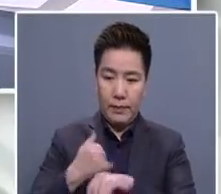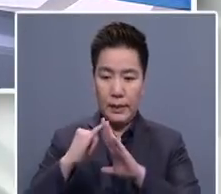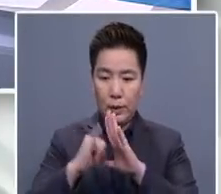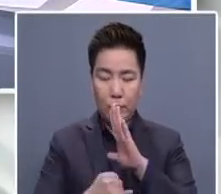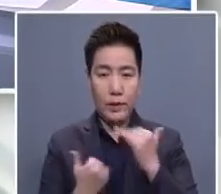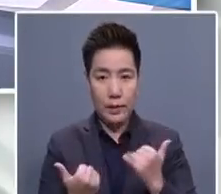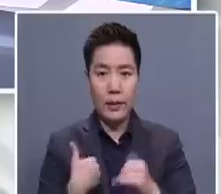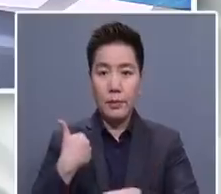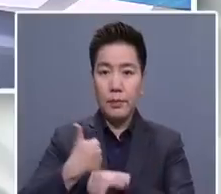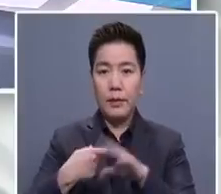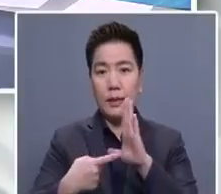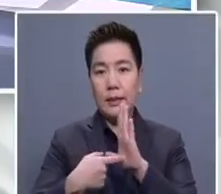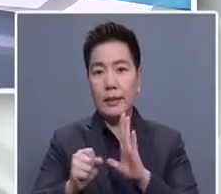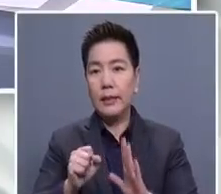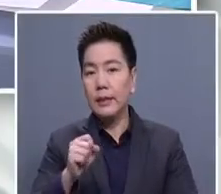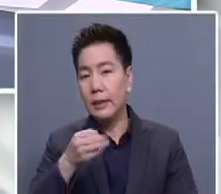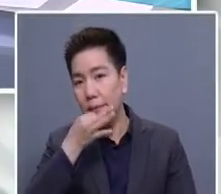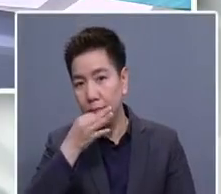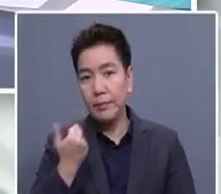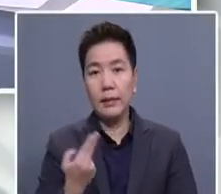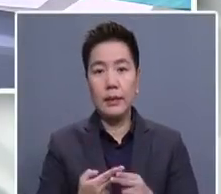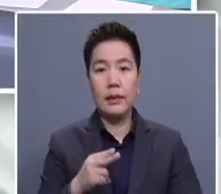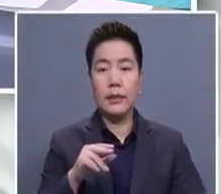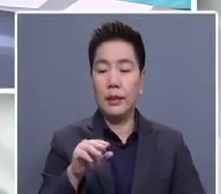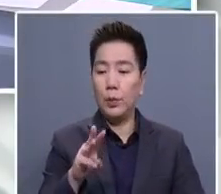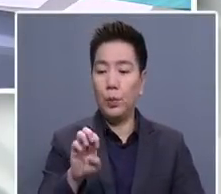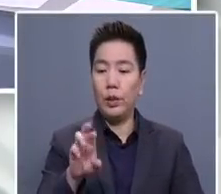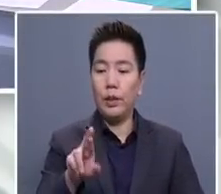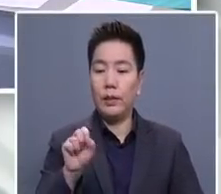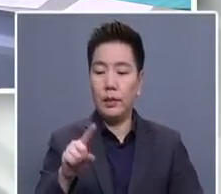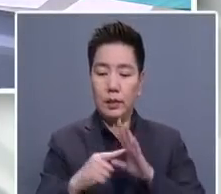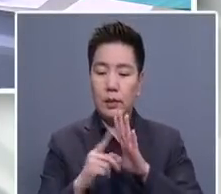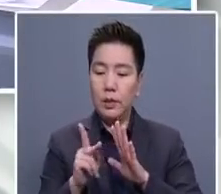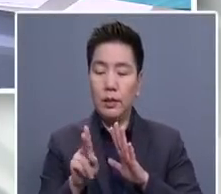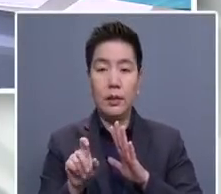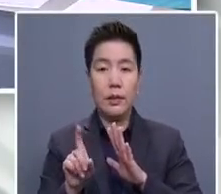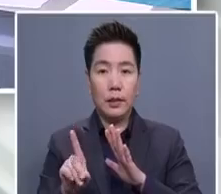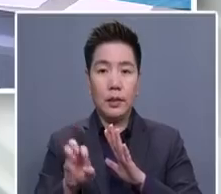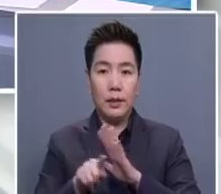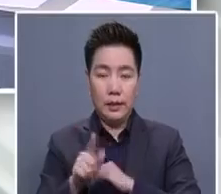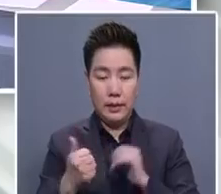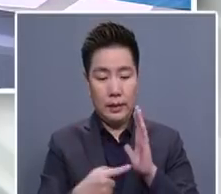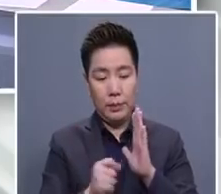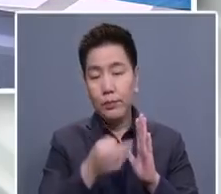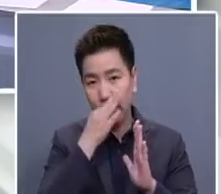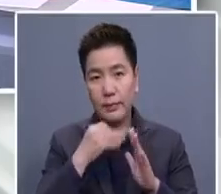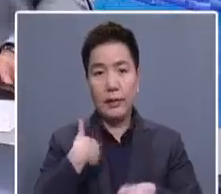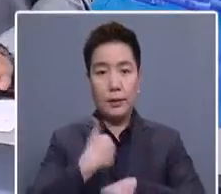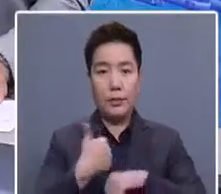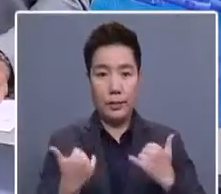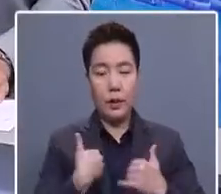ยนะคะท่านผู้ว่าว ี รศักดิ์วิจิตแสงสีค่ะผู้ว่าราชการจังหวัดสมุทรสาครนะคะ ขอบค ุ ณคร ับ ขอบคุณครับผม